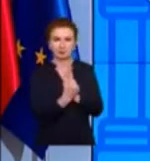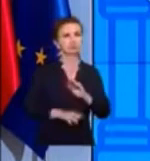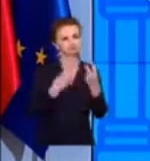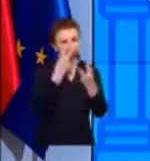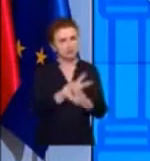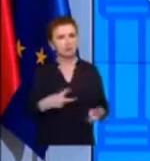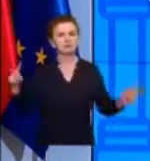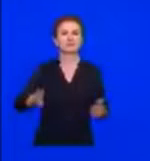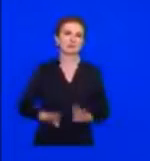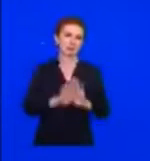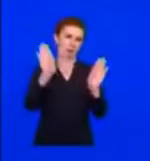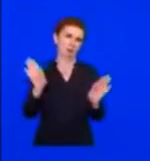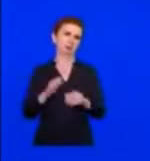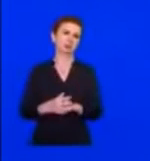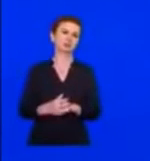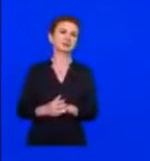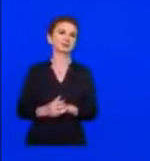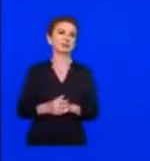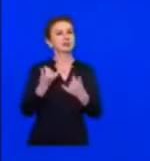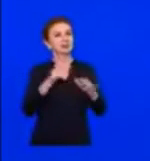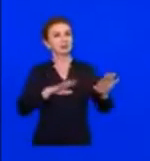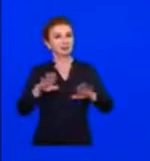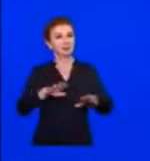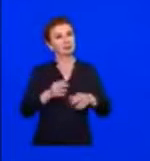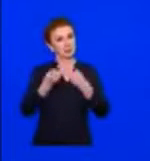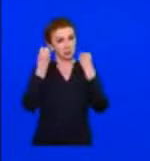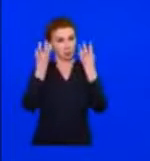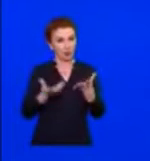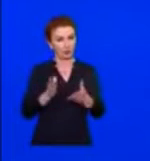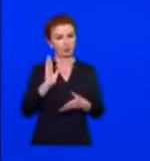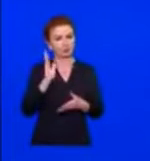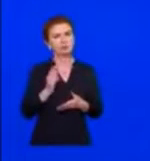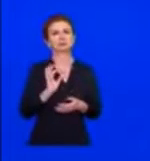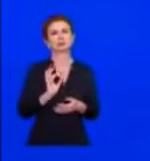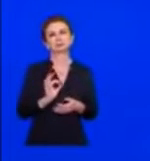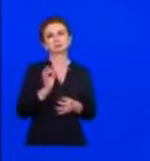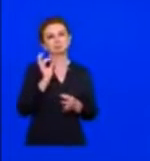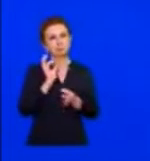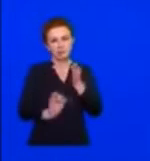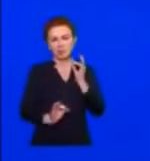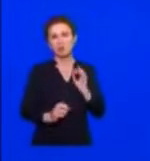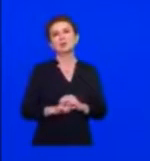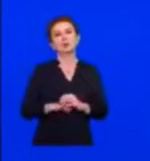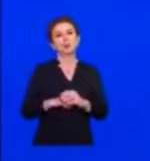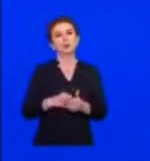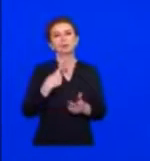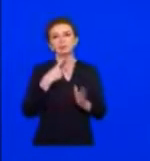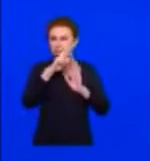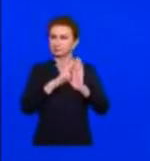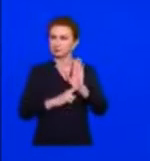zwiedzania muzeów i innych miejsc kultury. Zostanie to również bardzo dokładnie